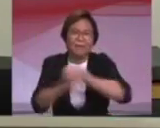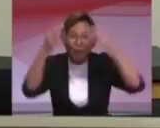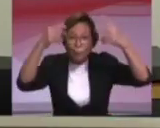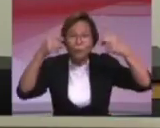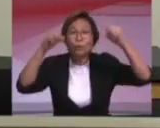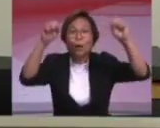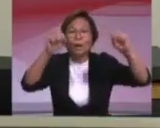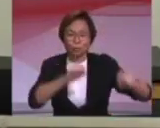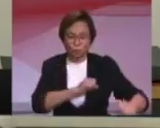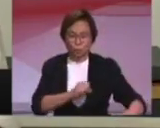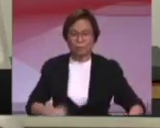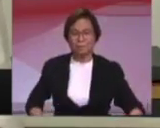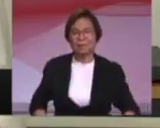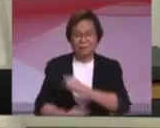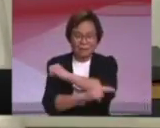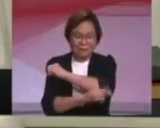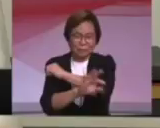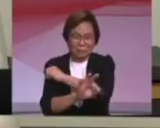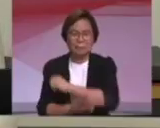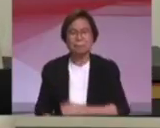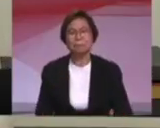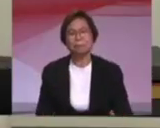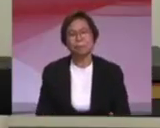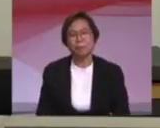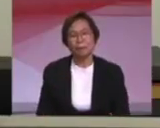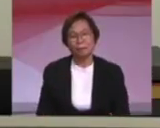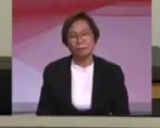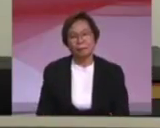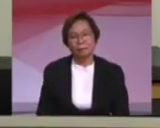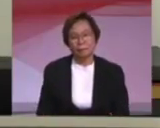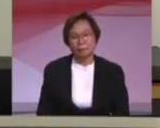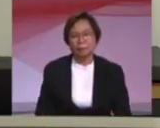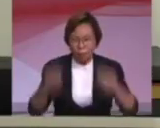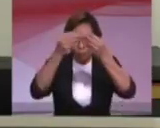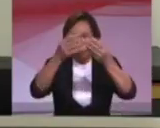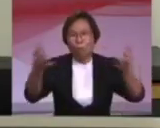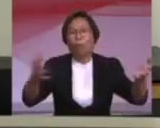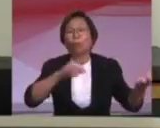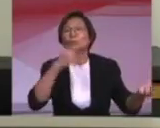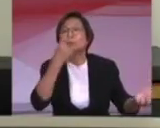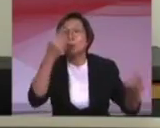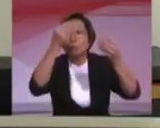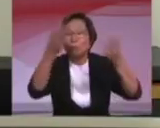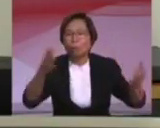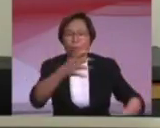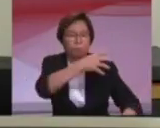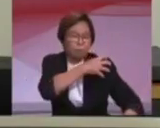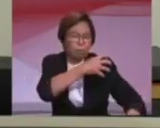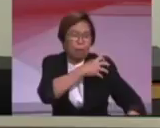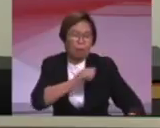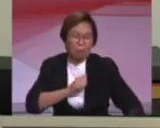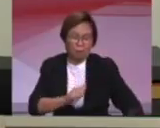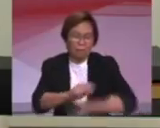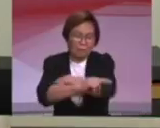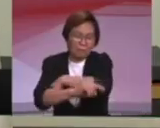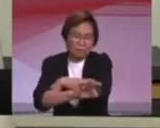dipertuan negeri. Ya, jadi ini yang tentu saja akan diumumkan oleh pihak berkuasa agama